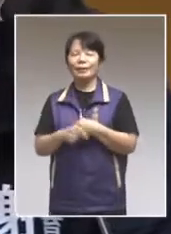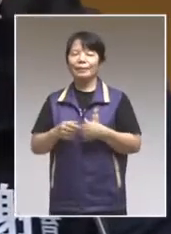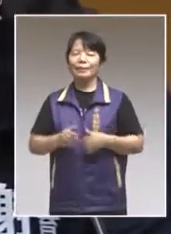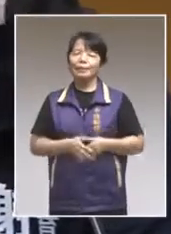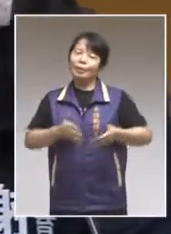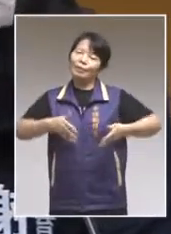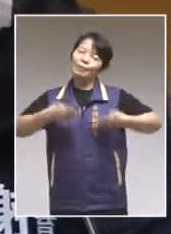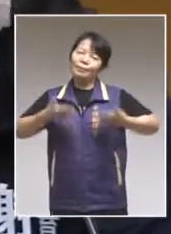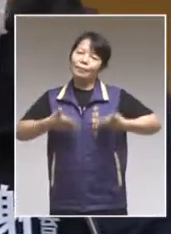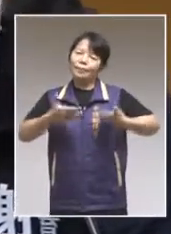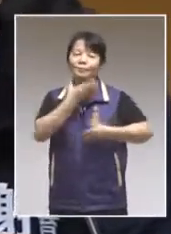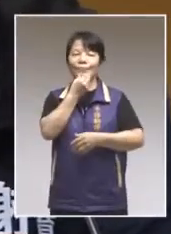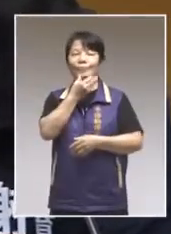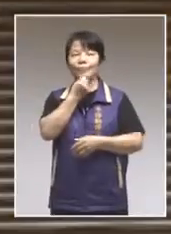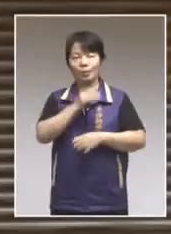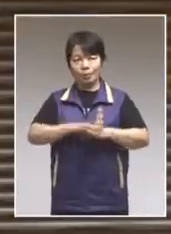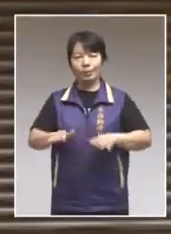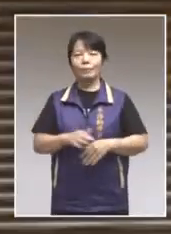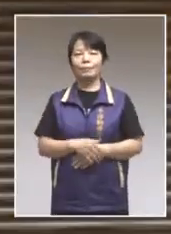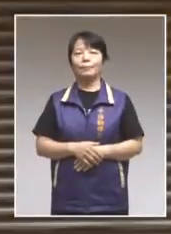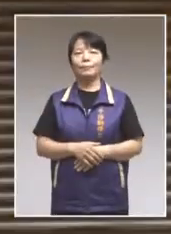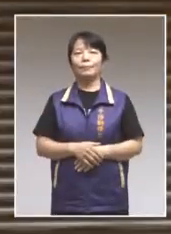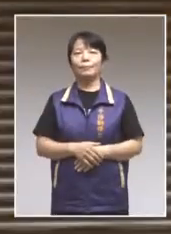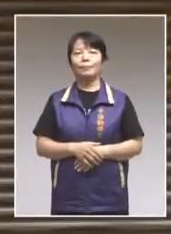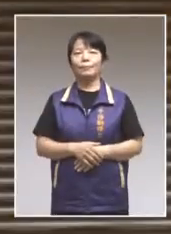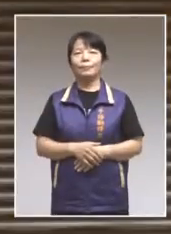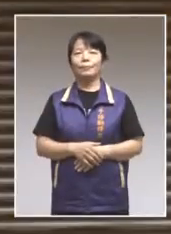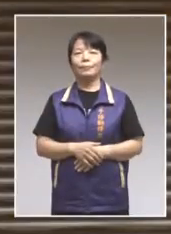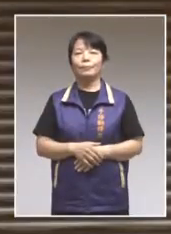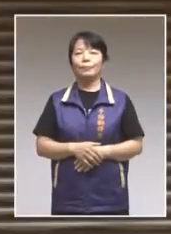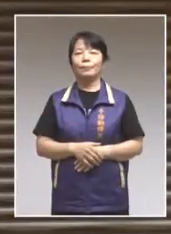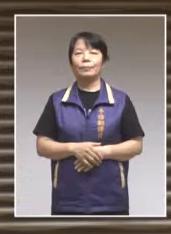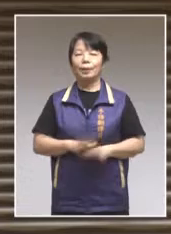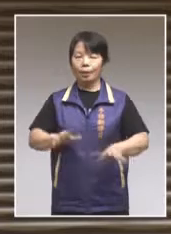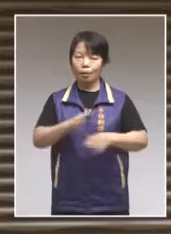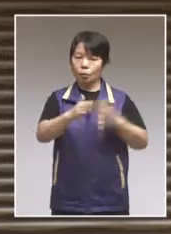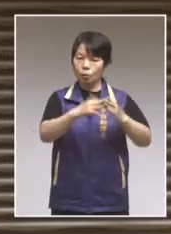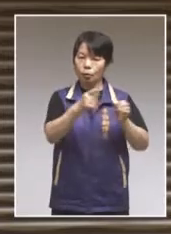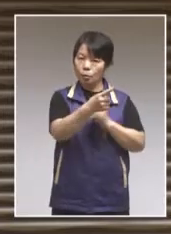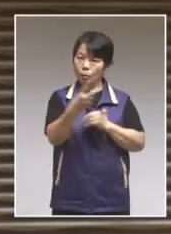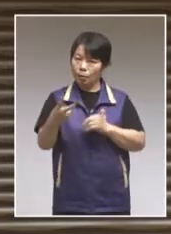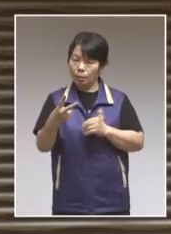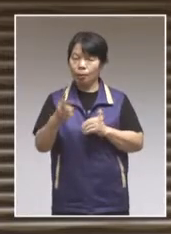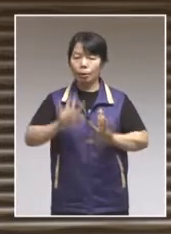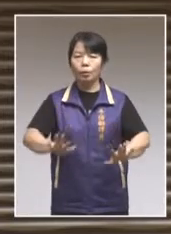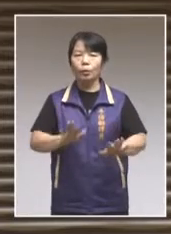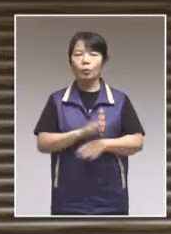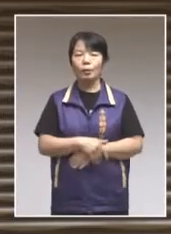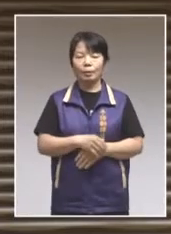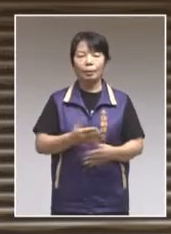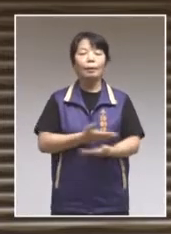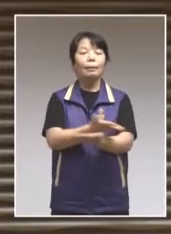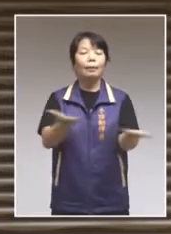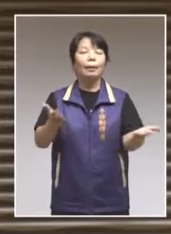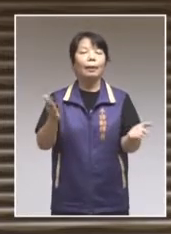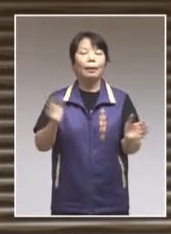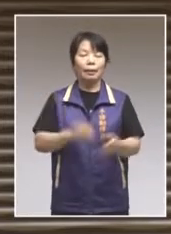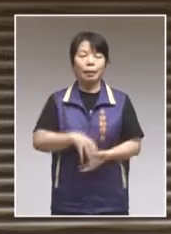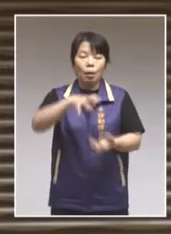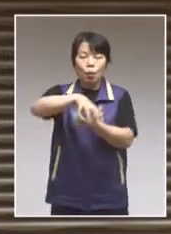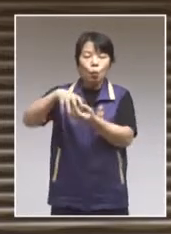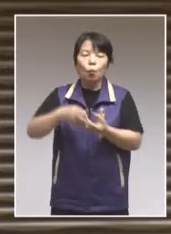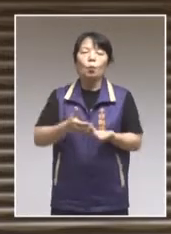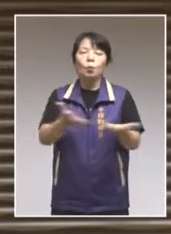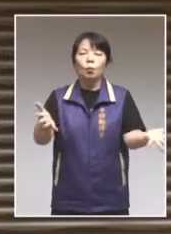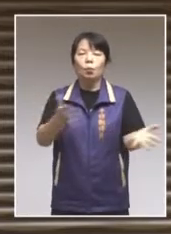能够比较疏解哈。那我们也有一两所学校有发放点心，来让同学来